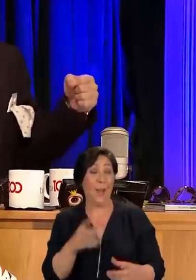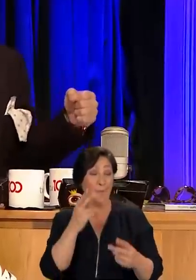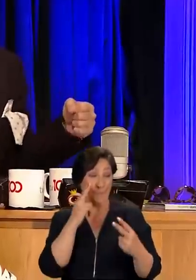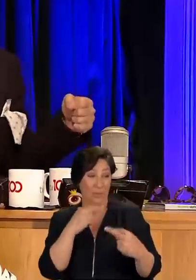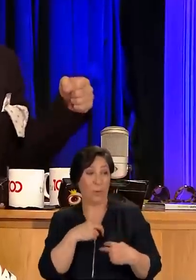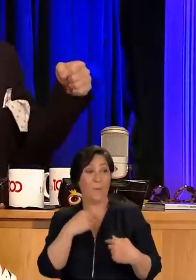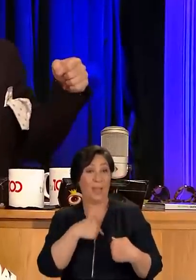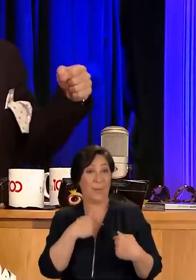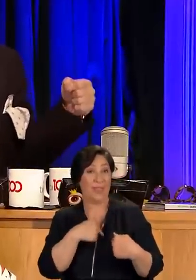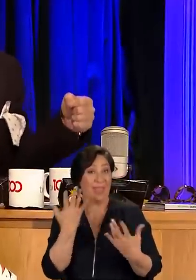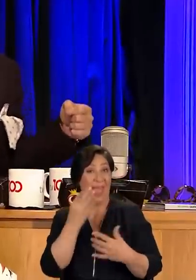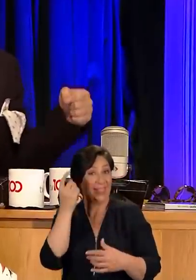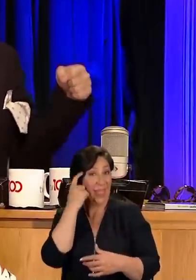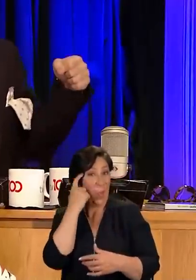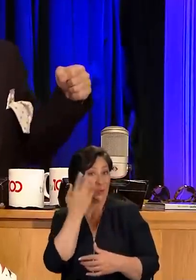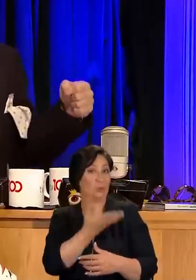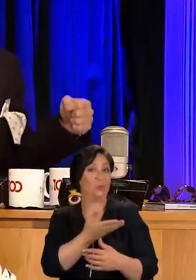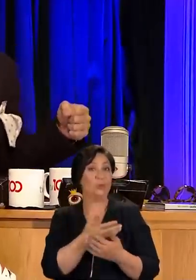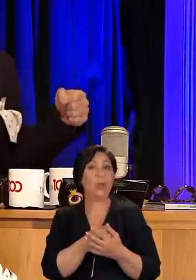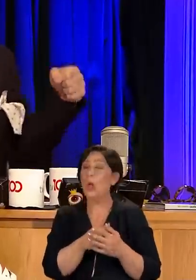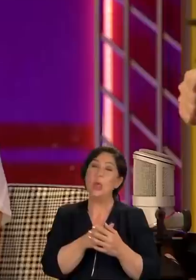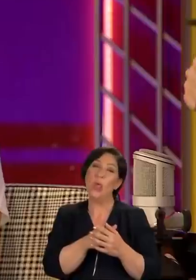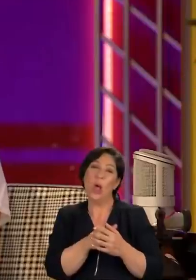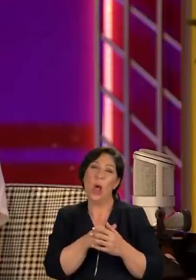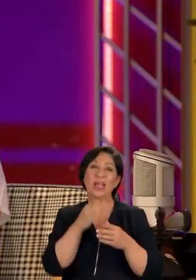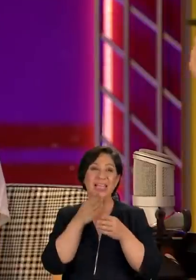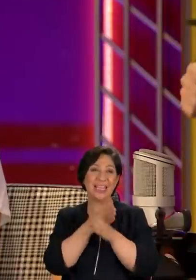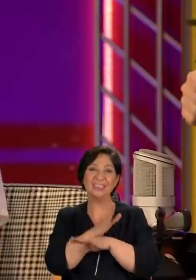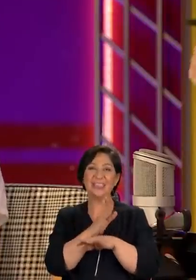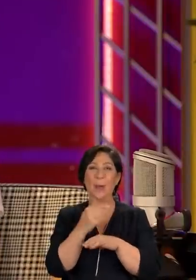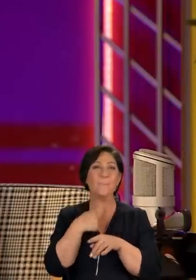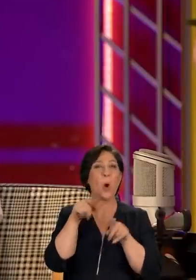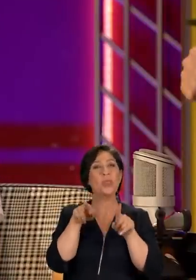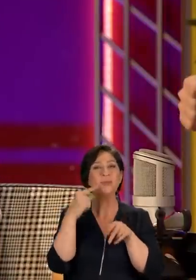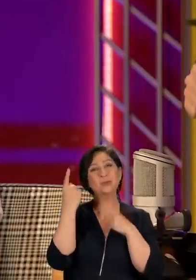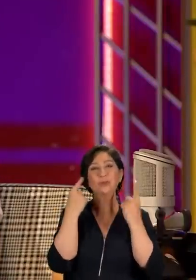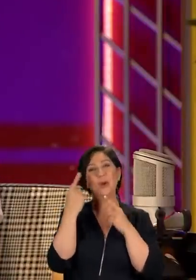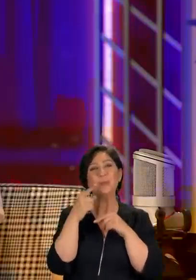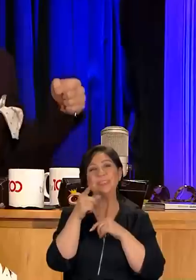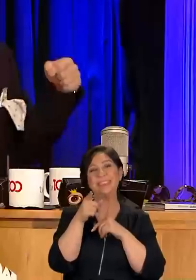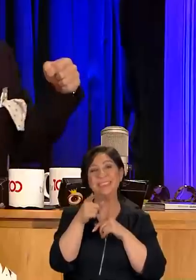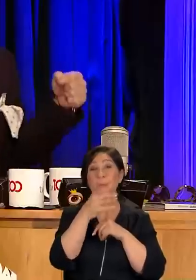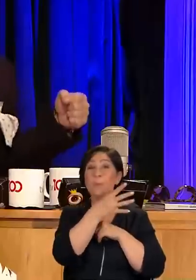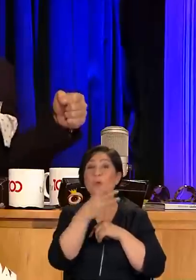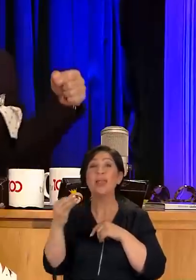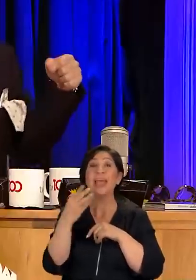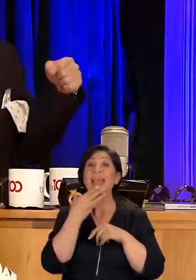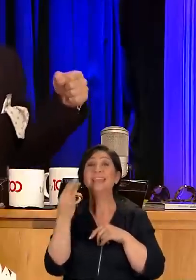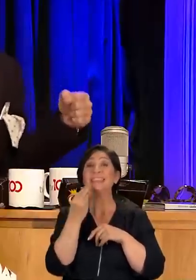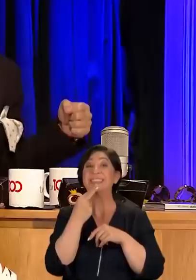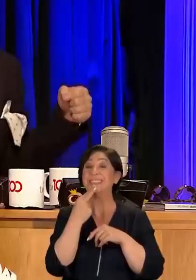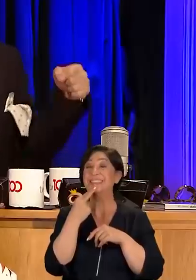Bakıyorum beni benden daha iyi tanıyorsunuz. Yok gerçekten ben öyle düşünüyorum. Sizin milyonlarca genç